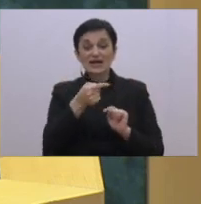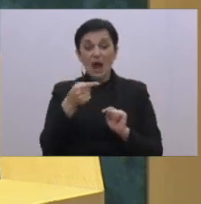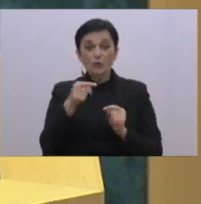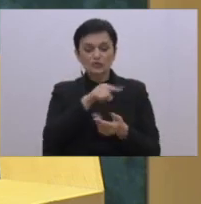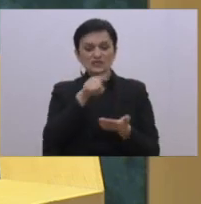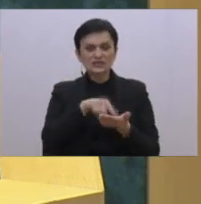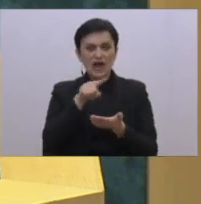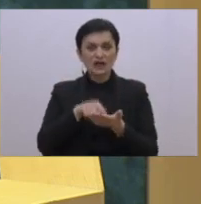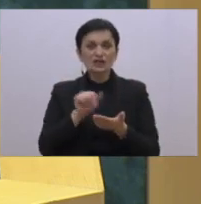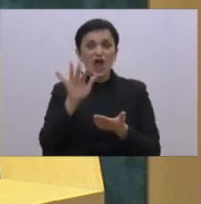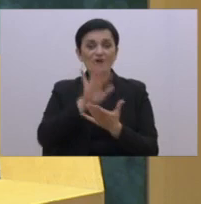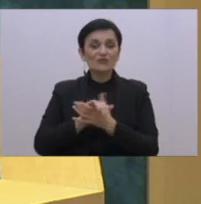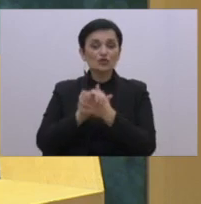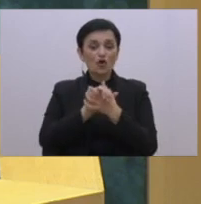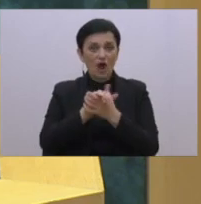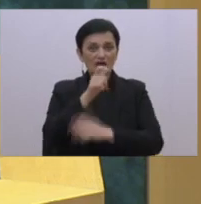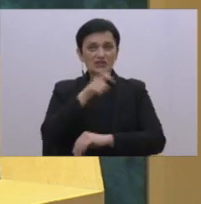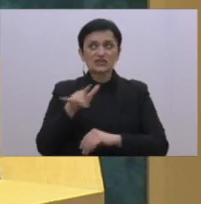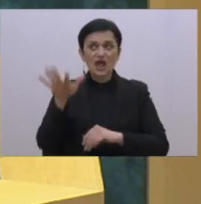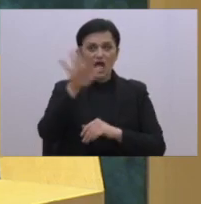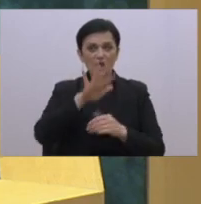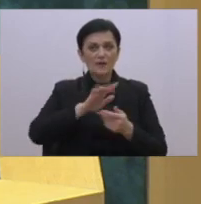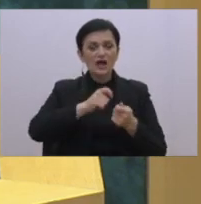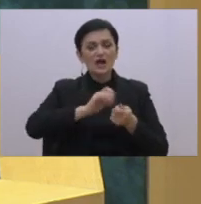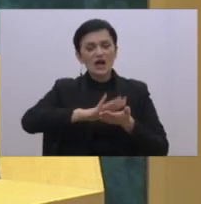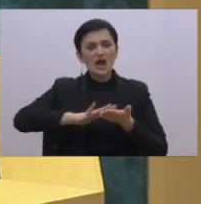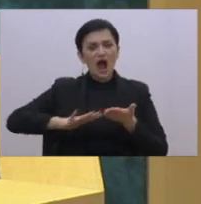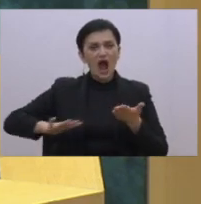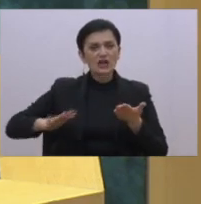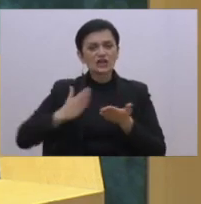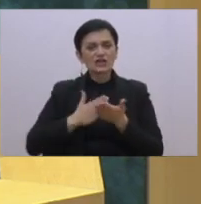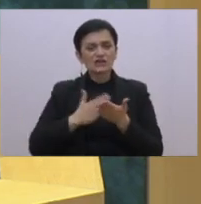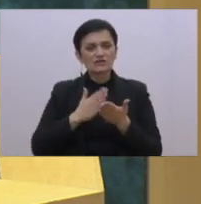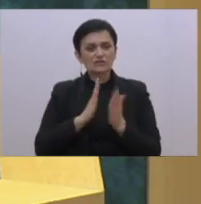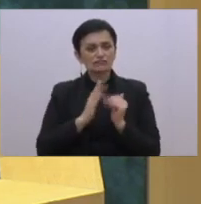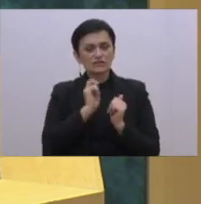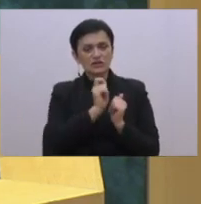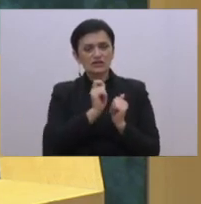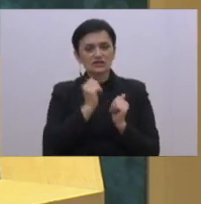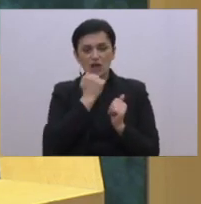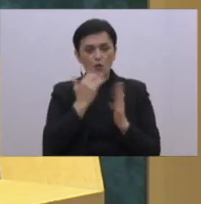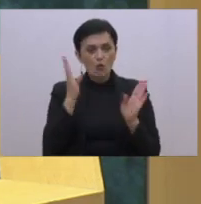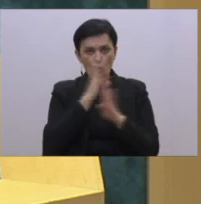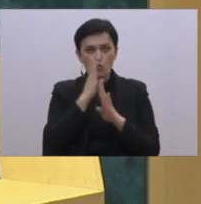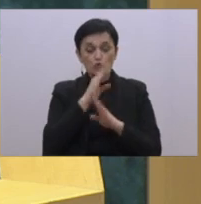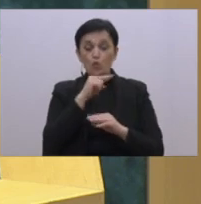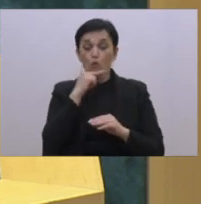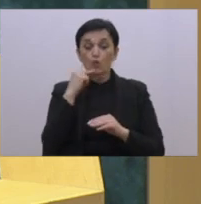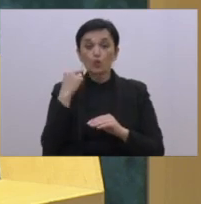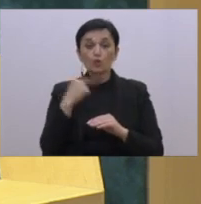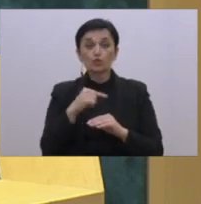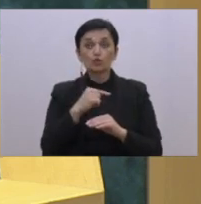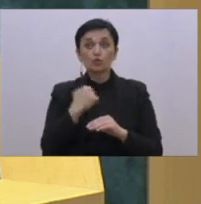საკითხი ევროკავშირის წევრი ქვეყნების ხანგრძლივი განშის საგანი ხდება ხოლმე. რაც ბუნებრივია, რუსეთისთვის